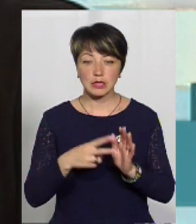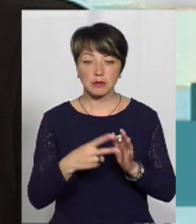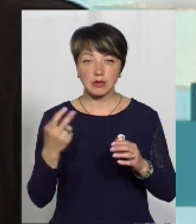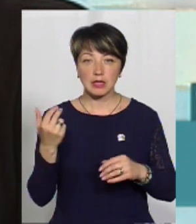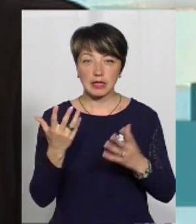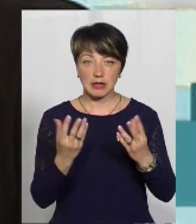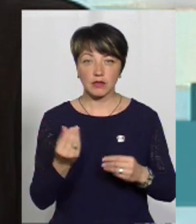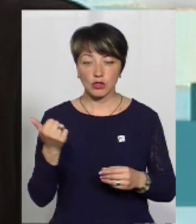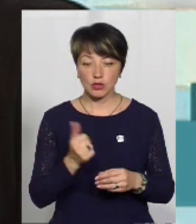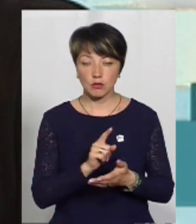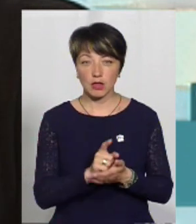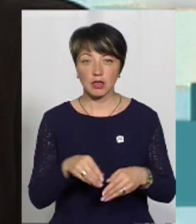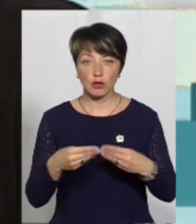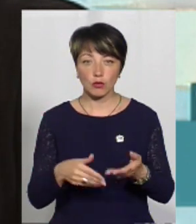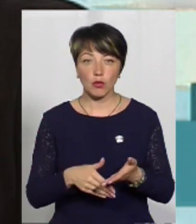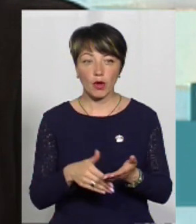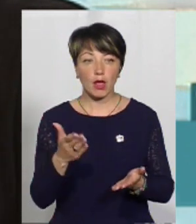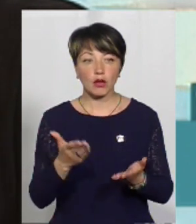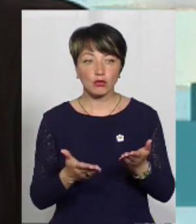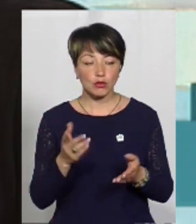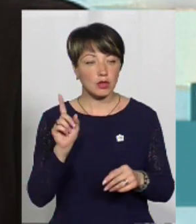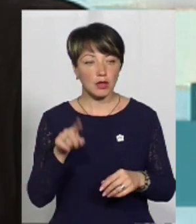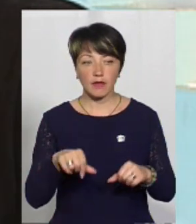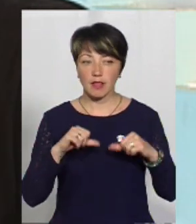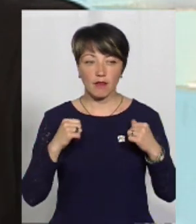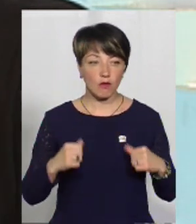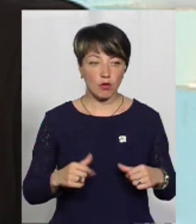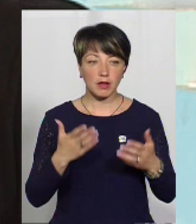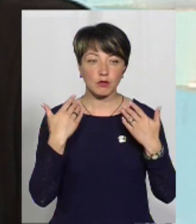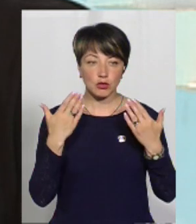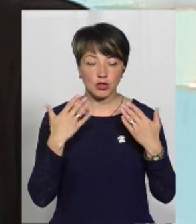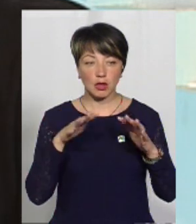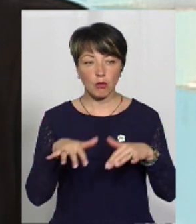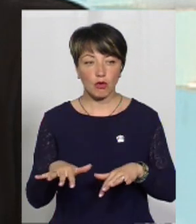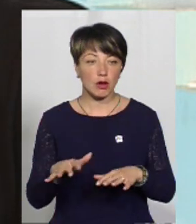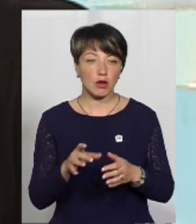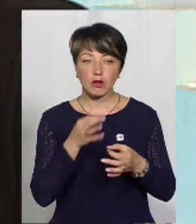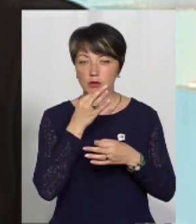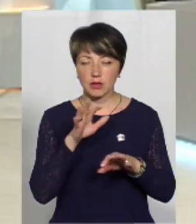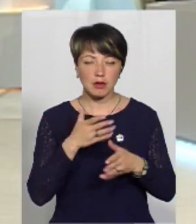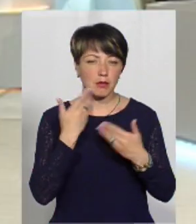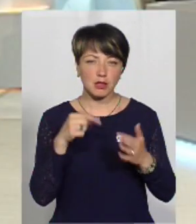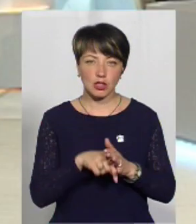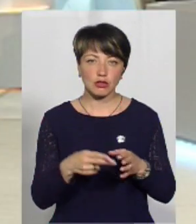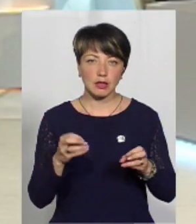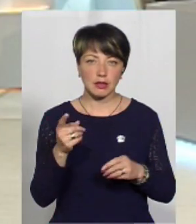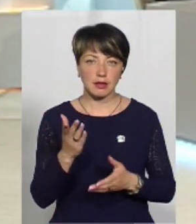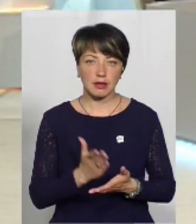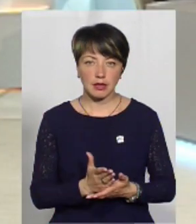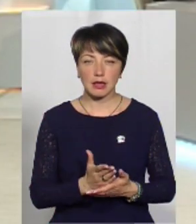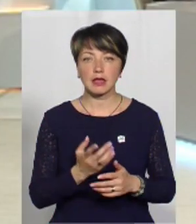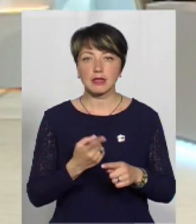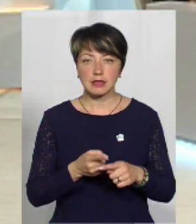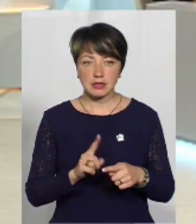навіть ти маєш надати допомогу, якщо ти навіть не в формі, і ти на відпочинку, на морі, немає значення, де ти є. Чи не